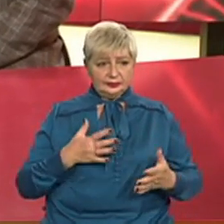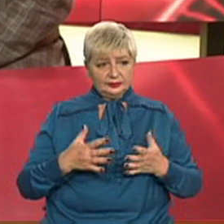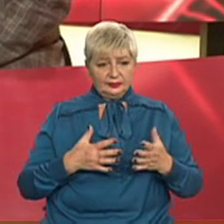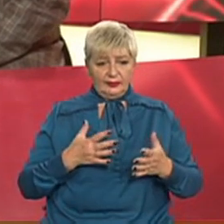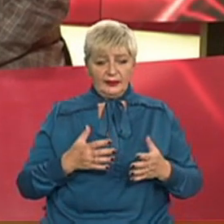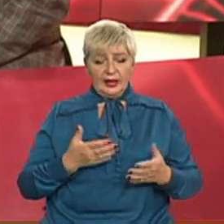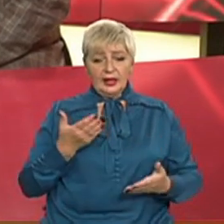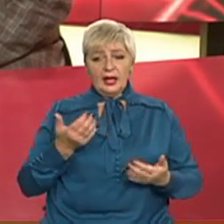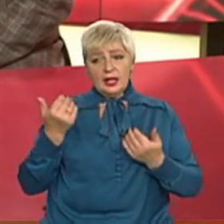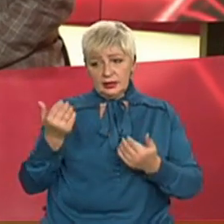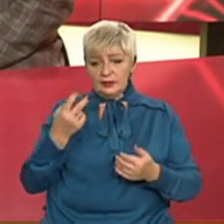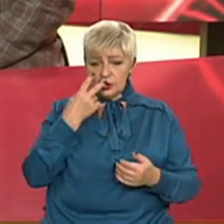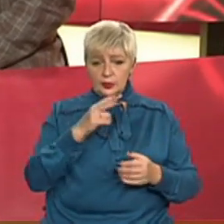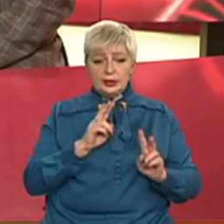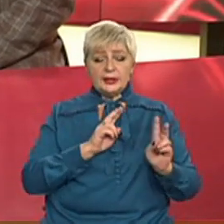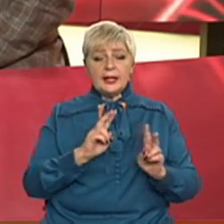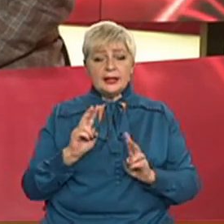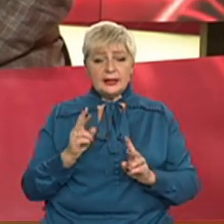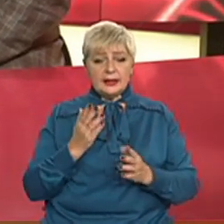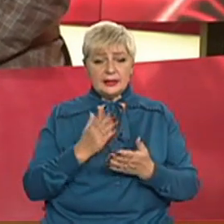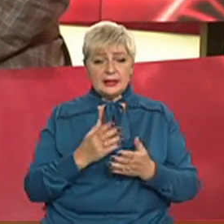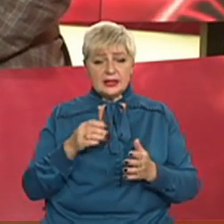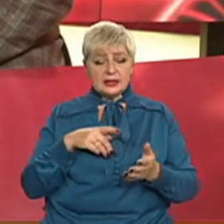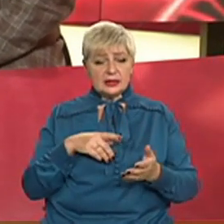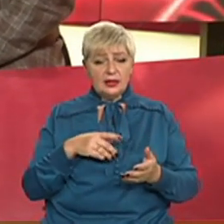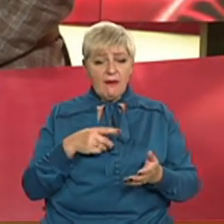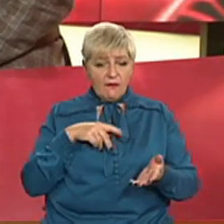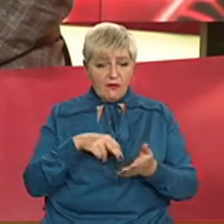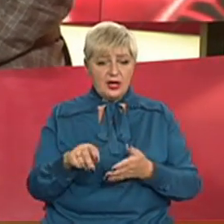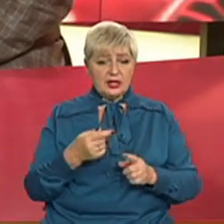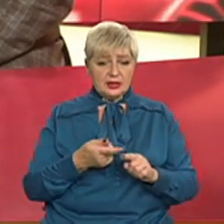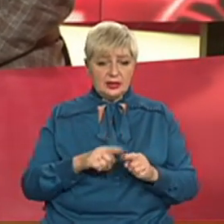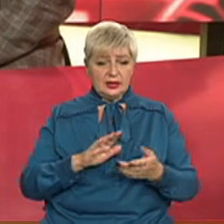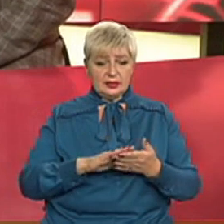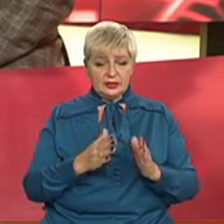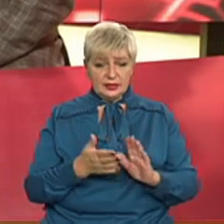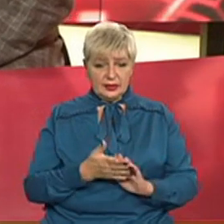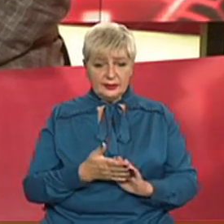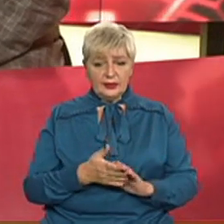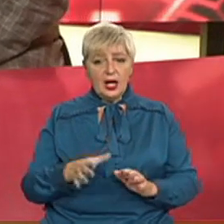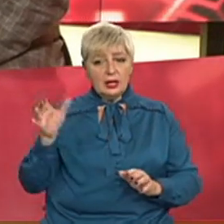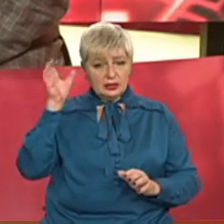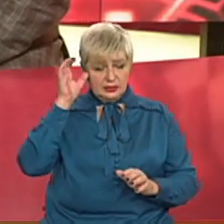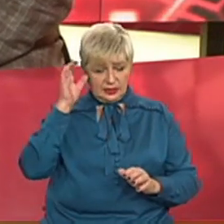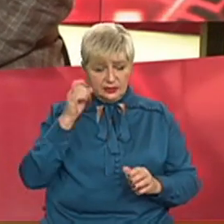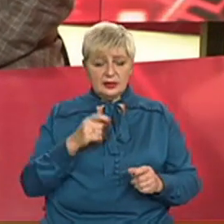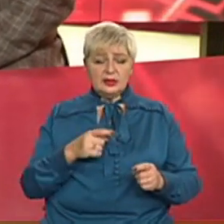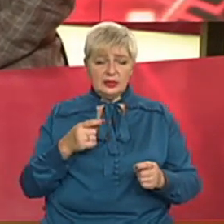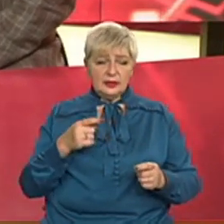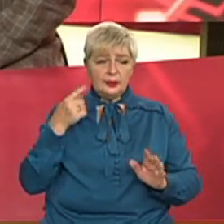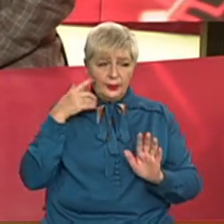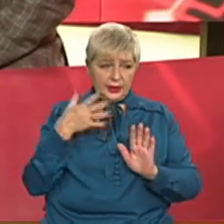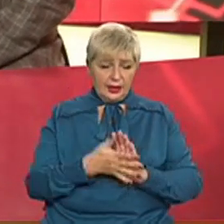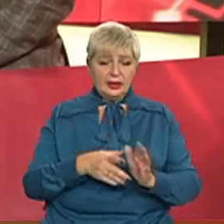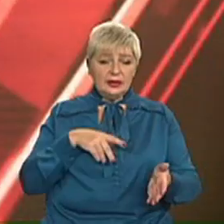без сподівань, на ваш погляд, який є вихід з цієї ситуації? З освітою вихід зроблено, вихід